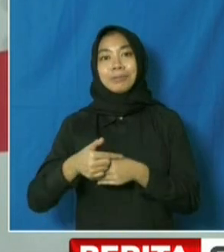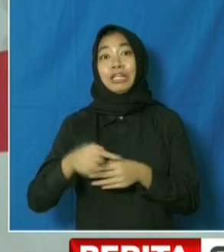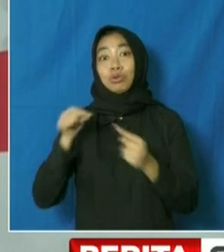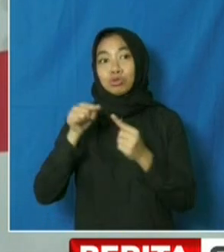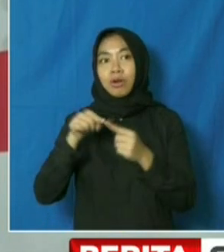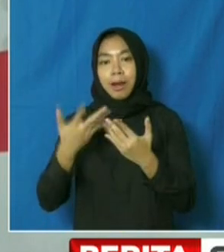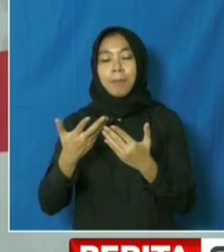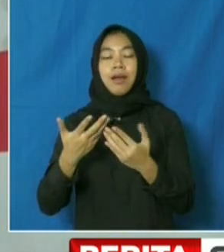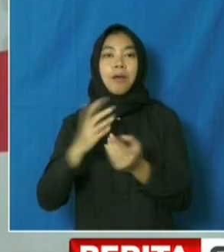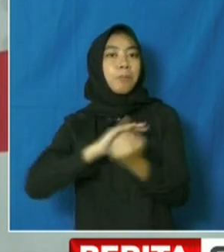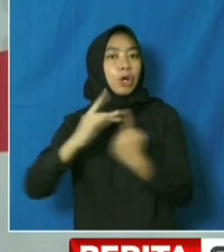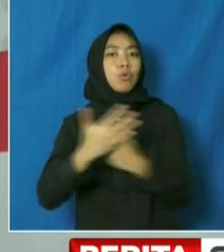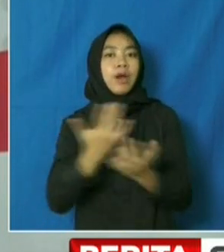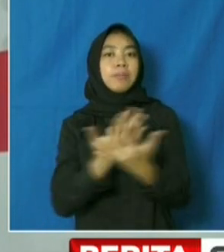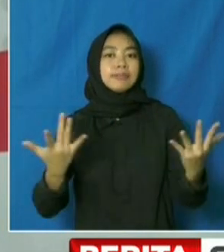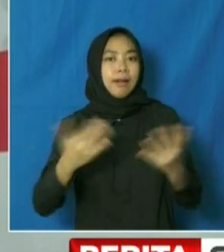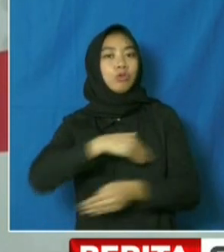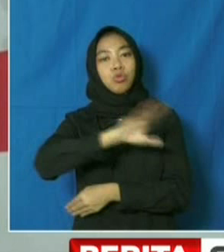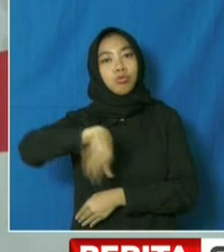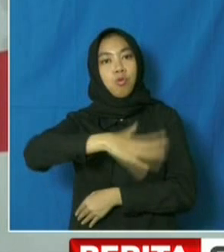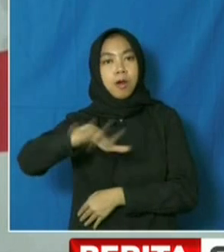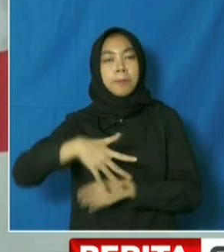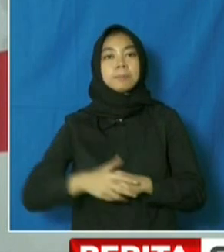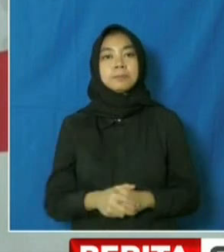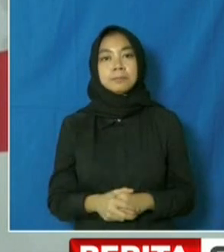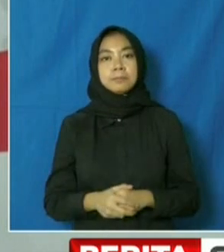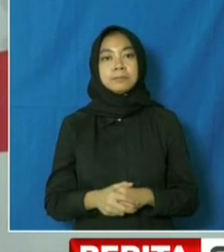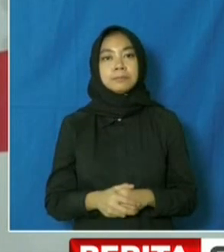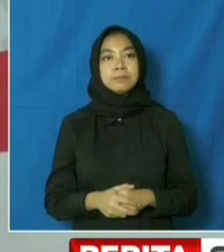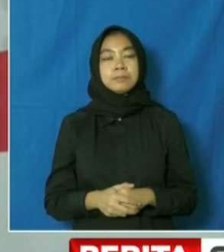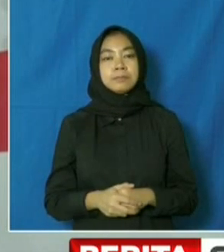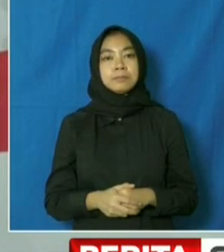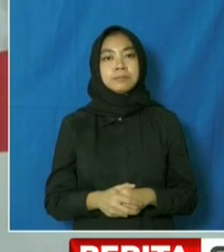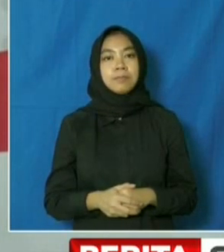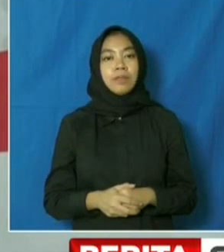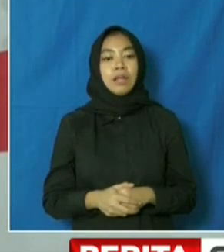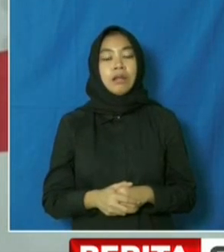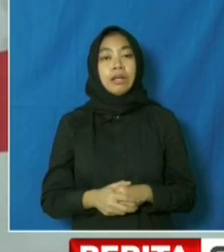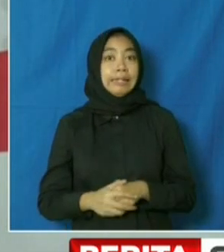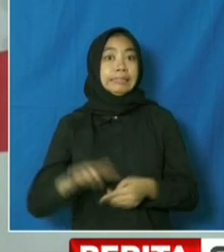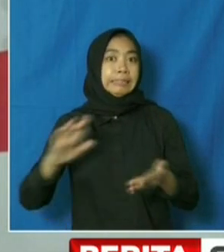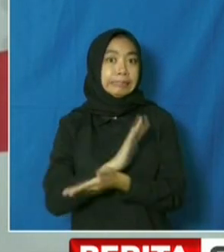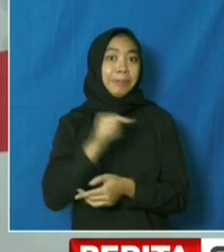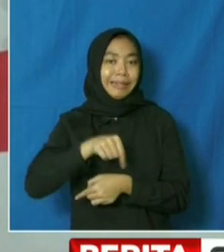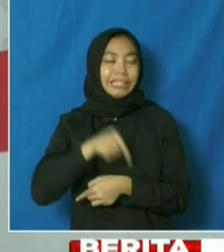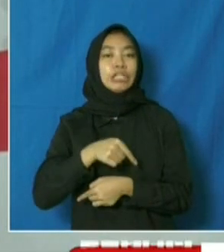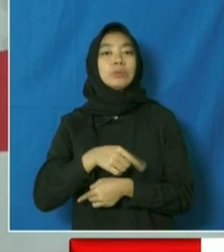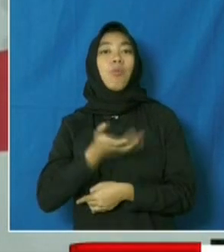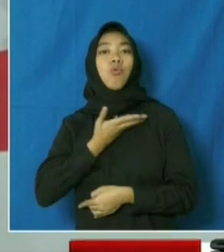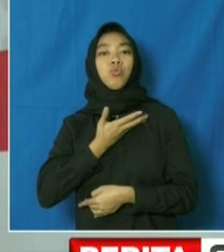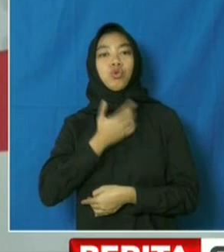kepada masyarakat secara umum ada beberapa hal yang bisa kami sampaikan pada kesempatan hari